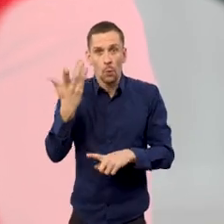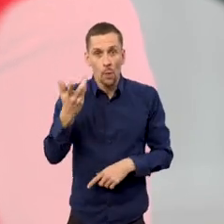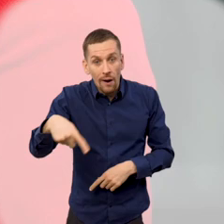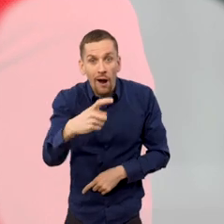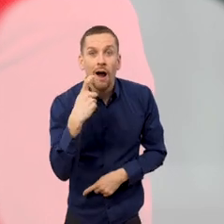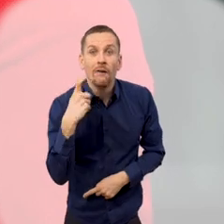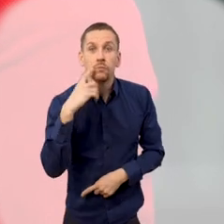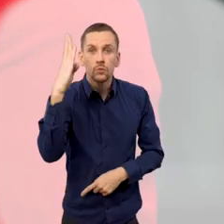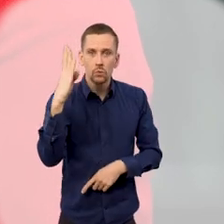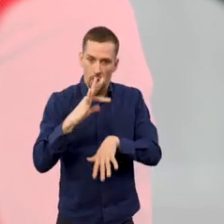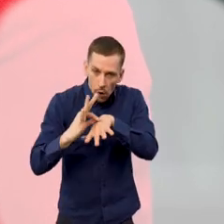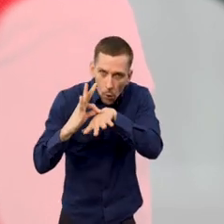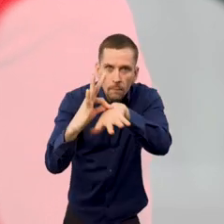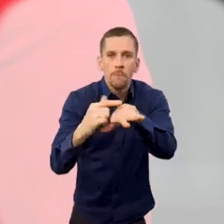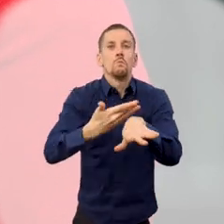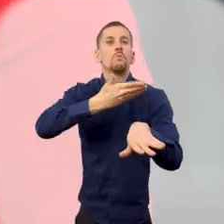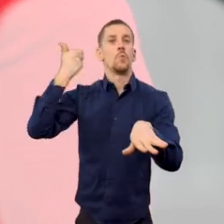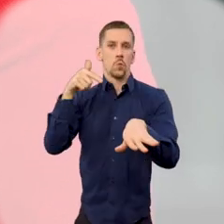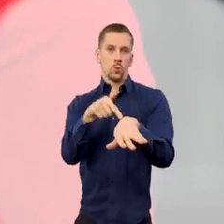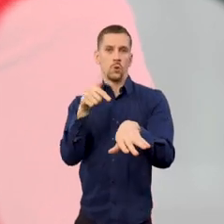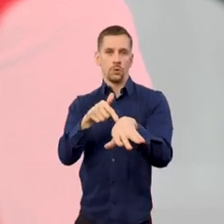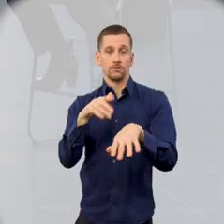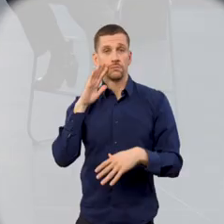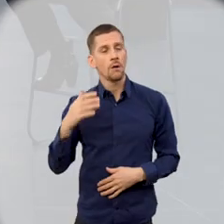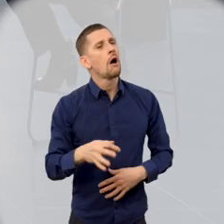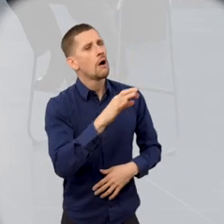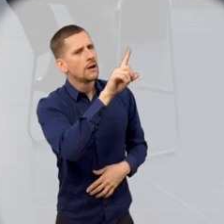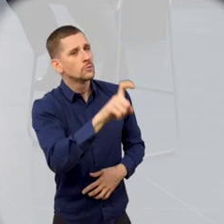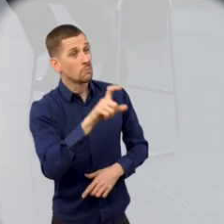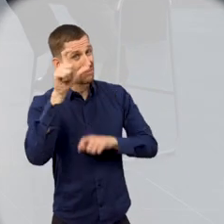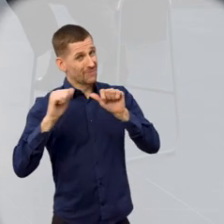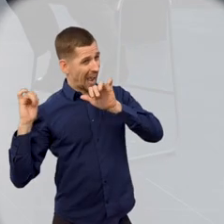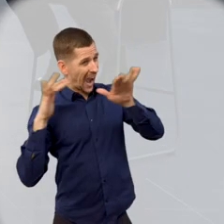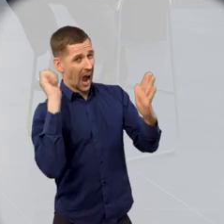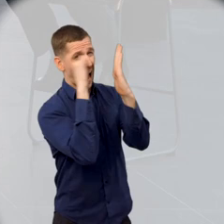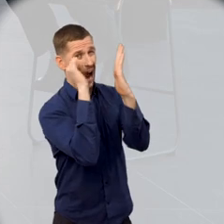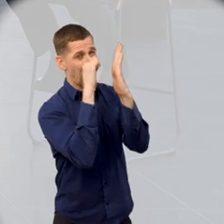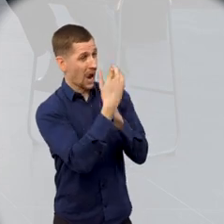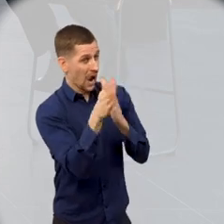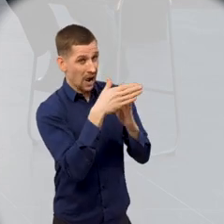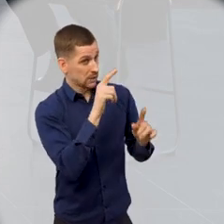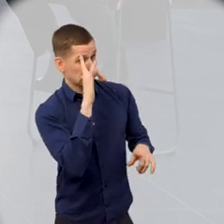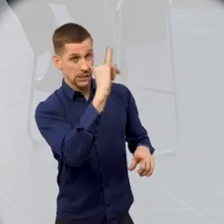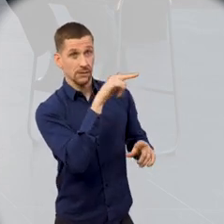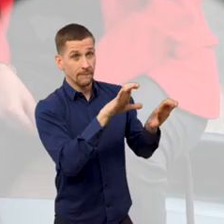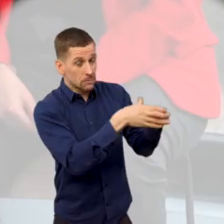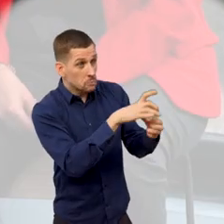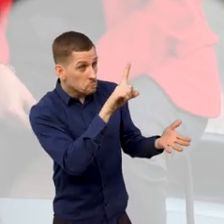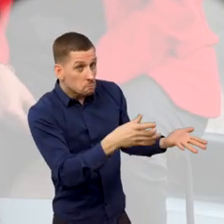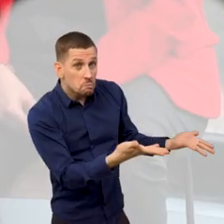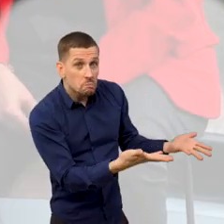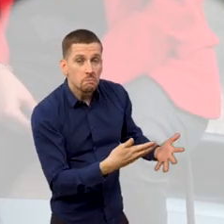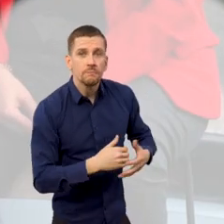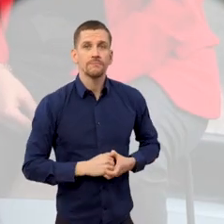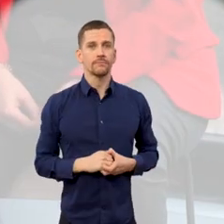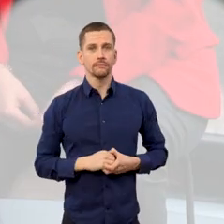parcours pour pouvoir après mieux accompagner les élèves. Et ils sont donc nombreux à venir toquer à votre porte pour